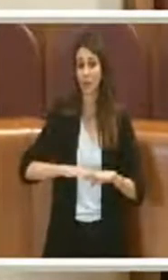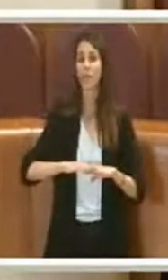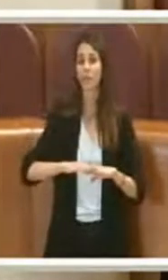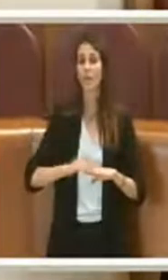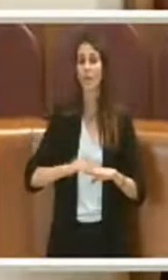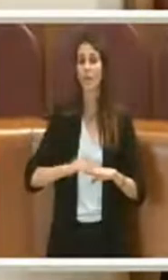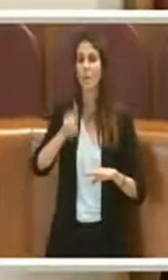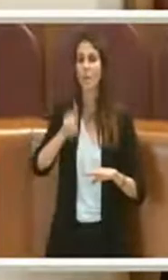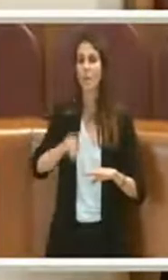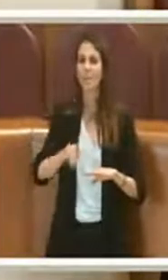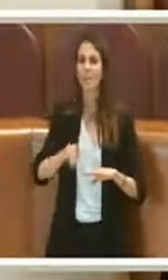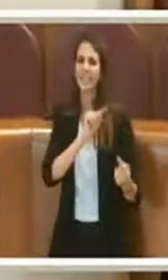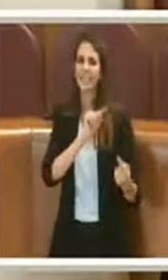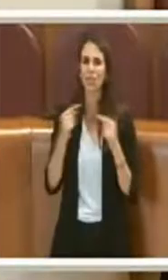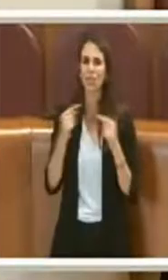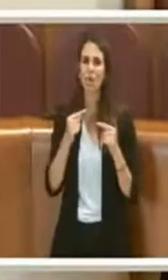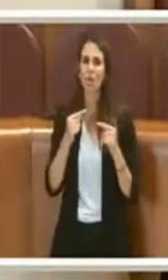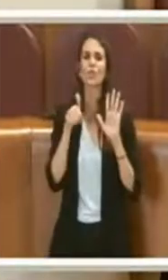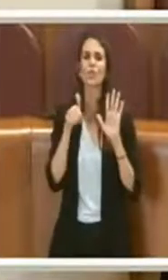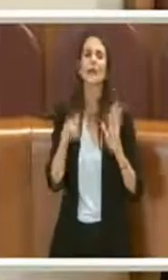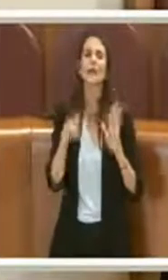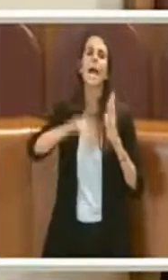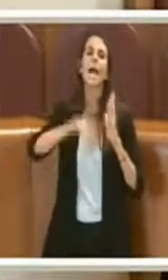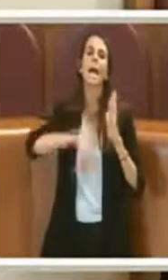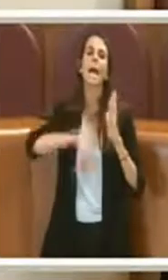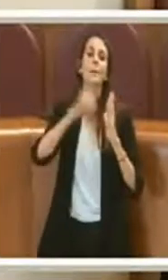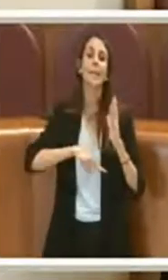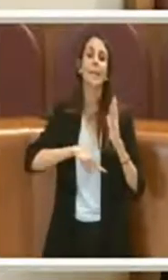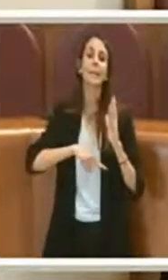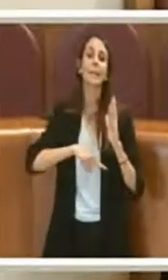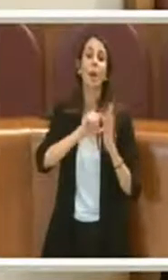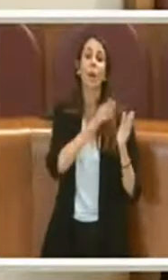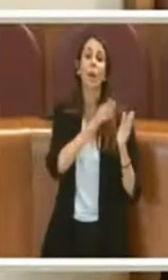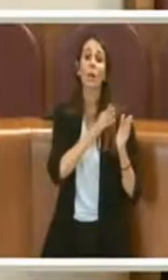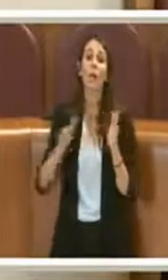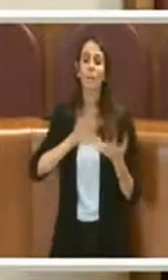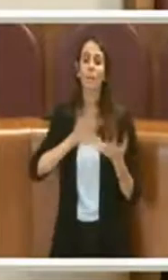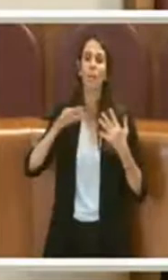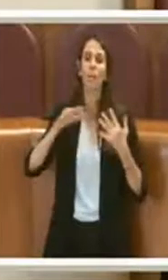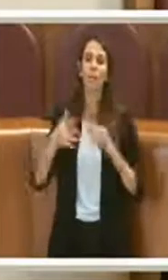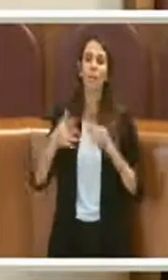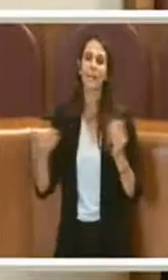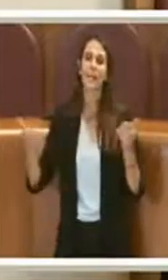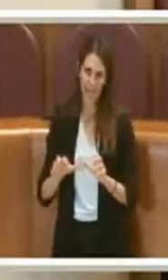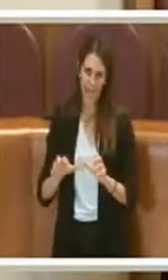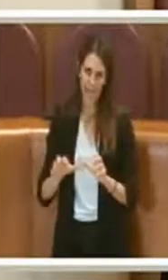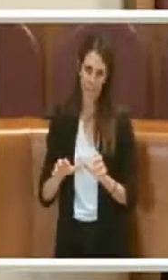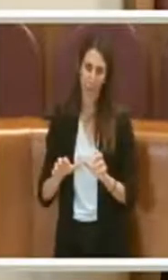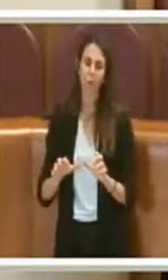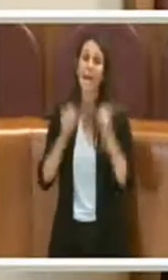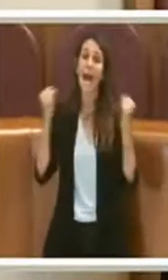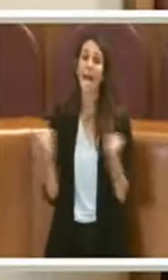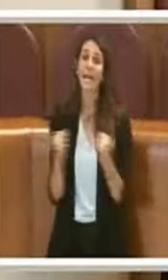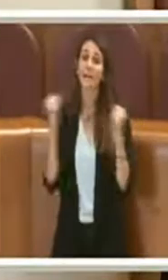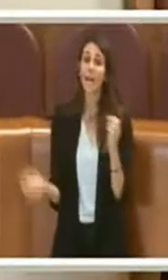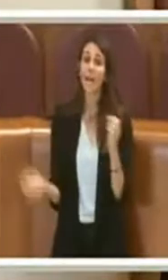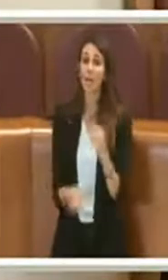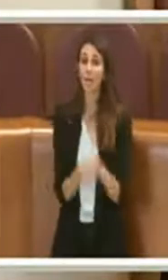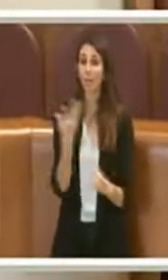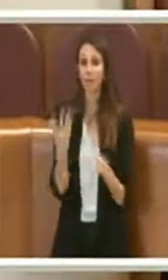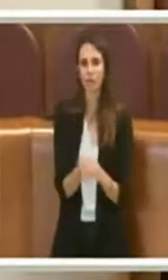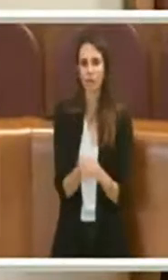dei famosi 6 mesi, che poi sono diventati nel frattempo molti meno, che non sono sufficienti a salvare l'attività produttiva dal baratro nel quale